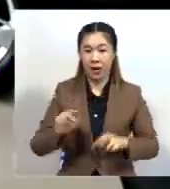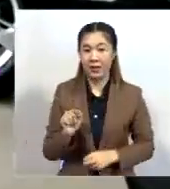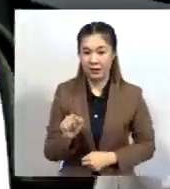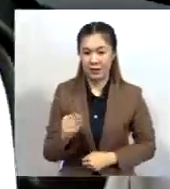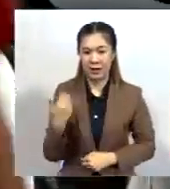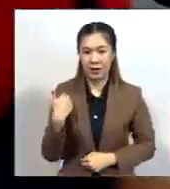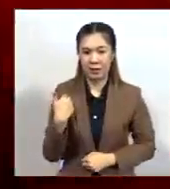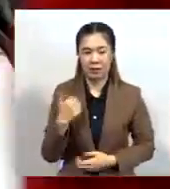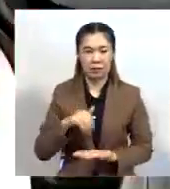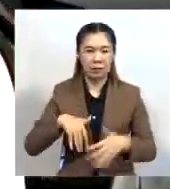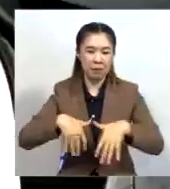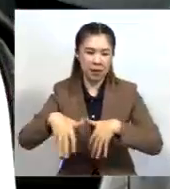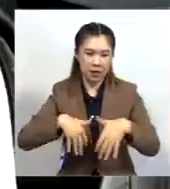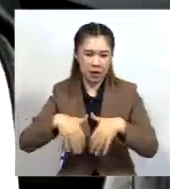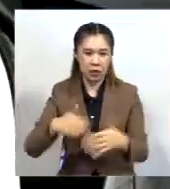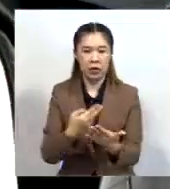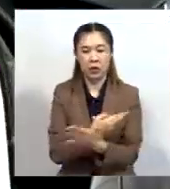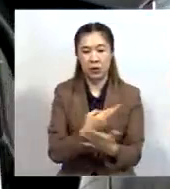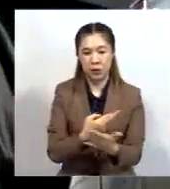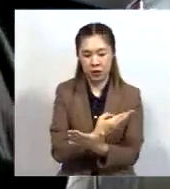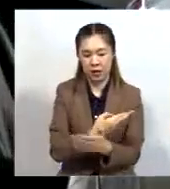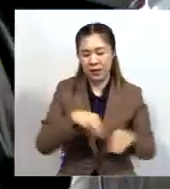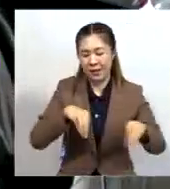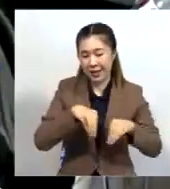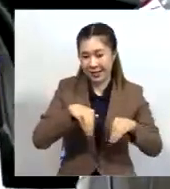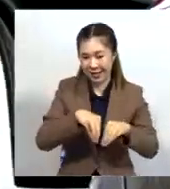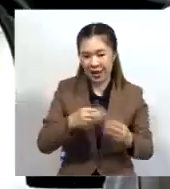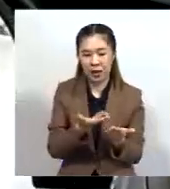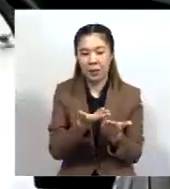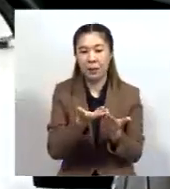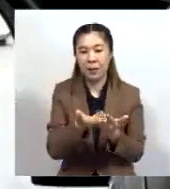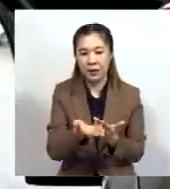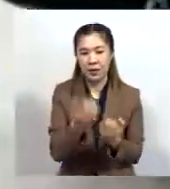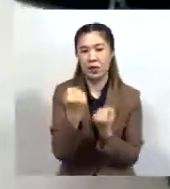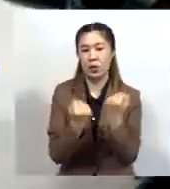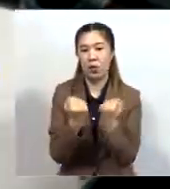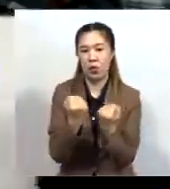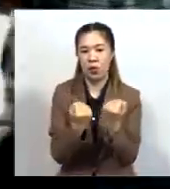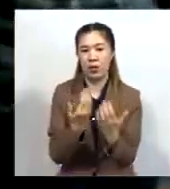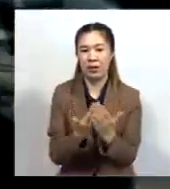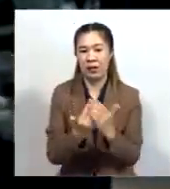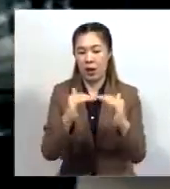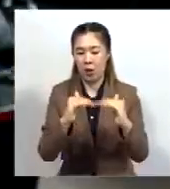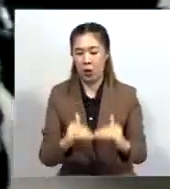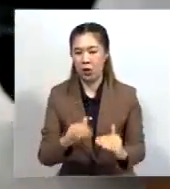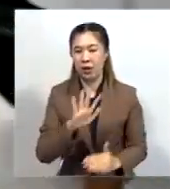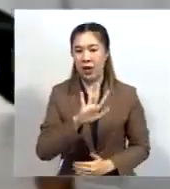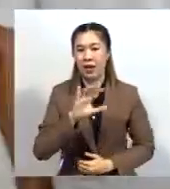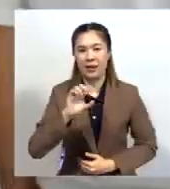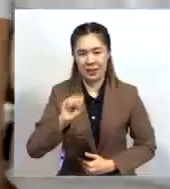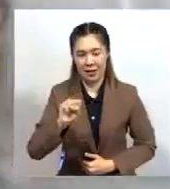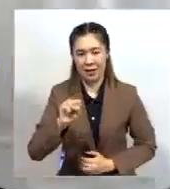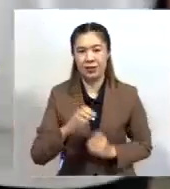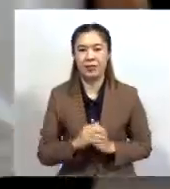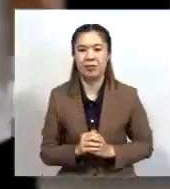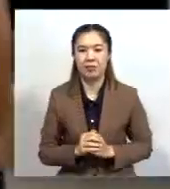ก็มีประชาชนที่เดินทางมาจากราชบุรีและใกล้เคียงเพื่อซื้อรถเชฟโรเลตแคปติว่าที่ลดราคาสูงสุดถึง 500,000 บาททุกรุ่น